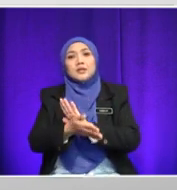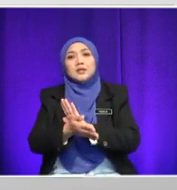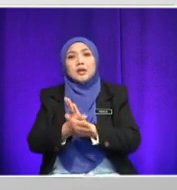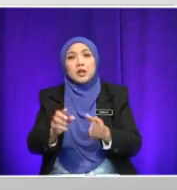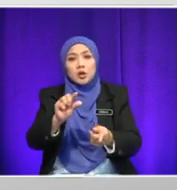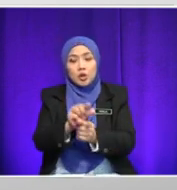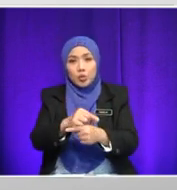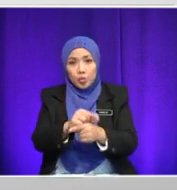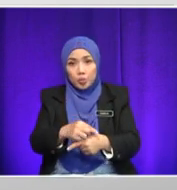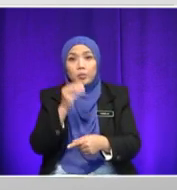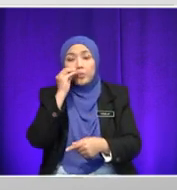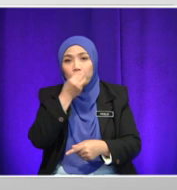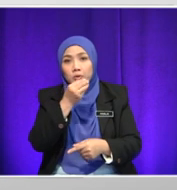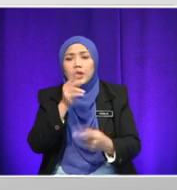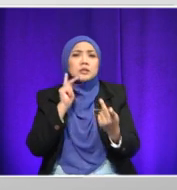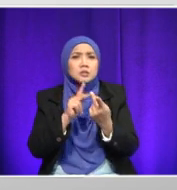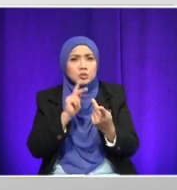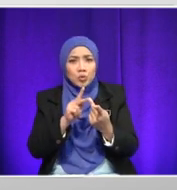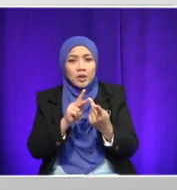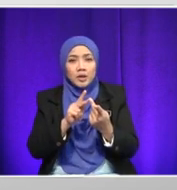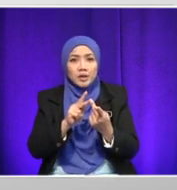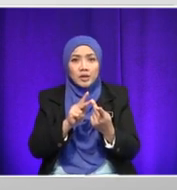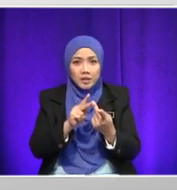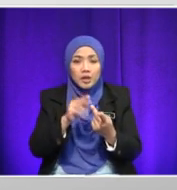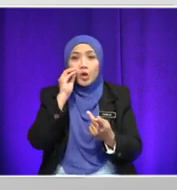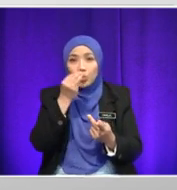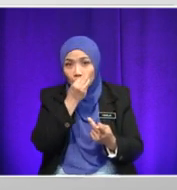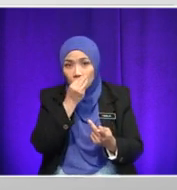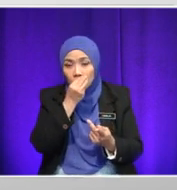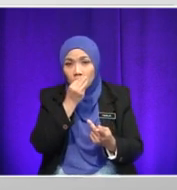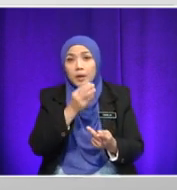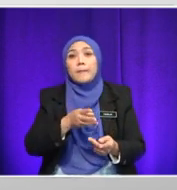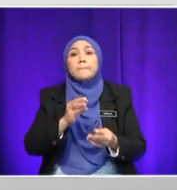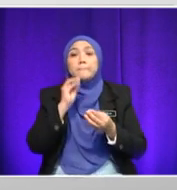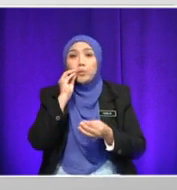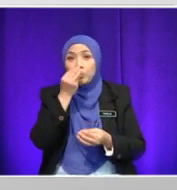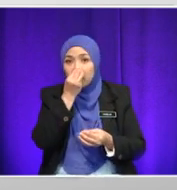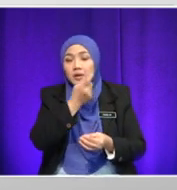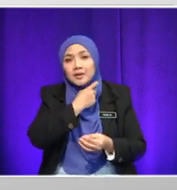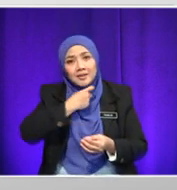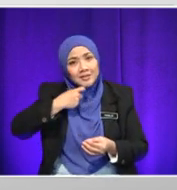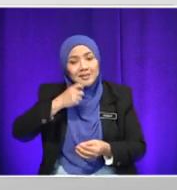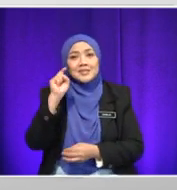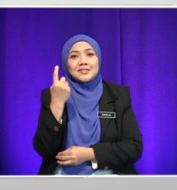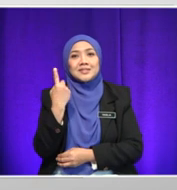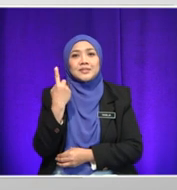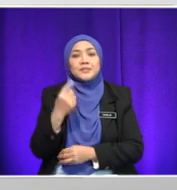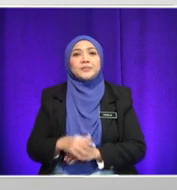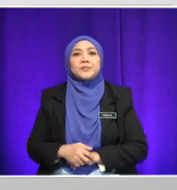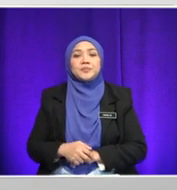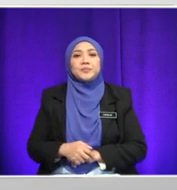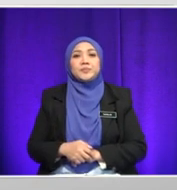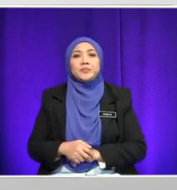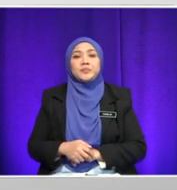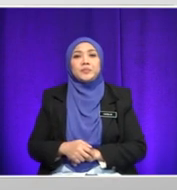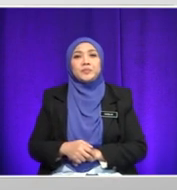bunga dan sesuai untuk gubahan bunga seperti bunga kering saja ini berbagai media yang kita gunakan untuk sebagai bekas